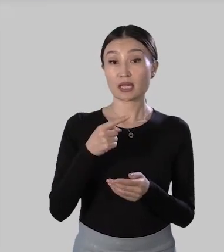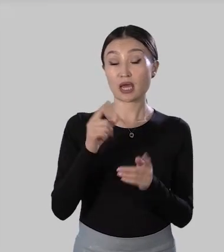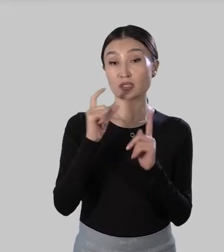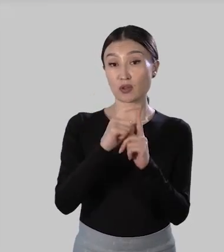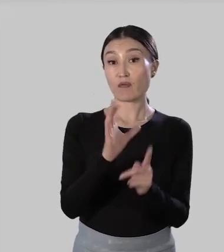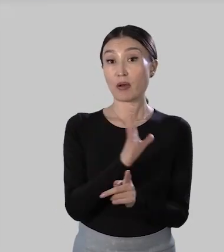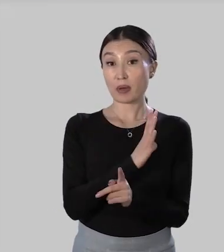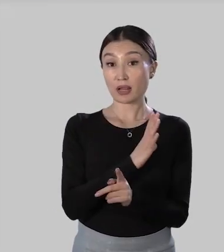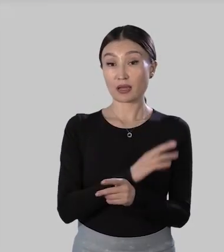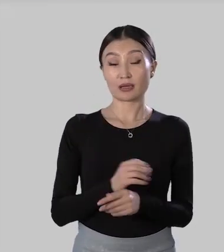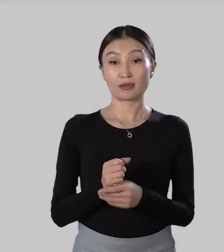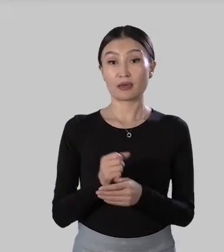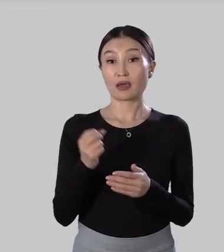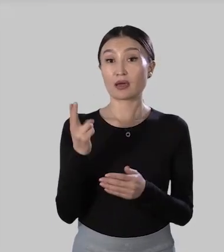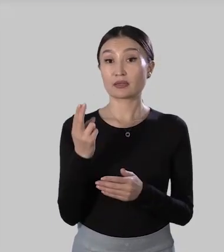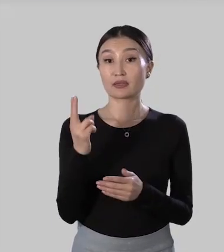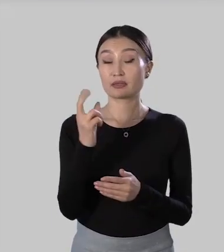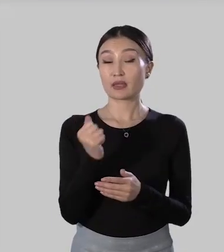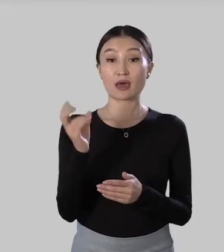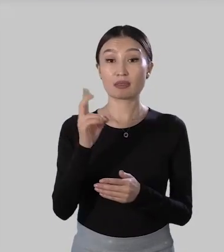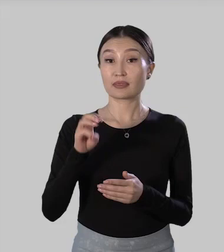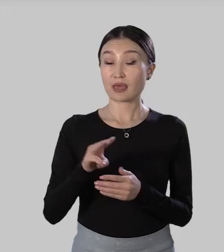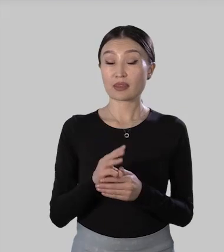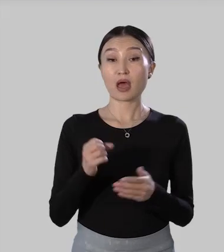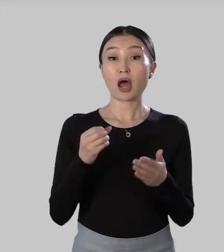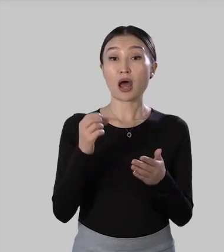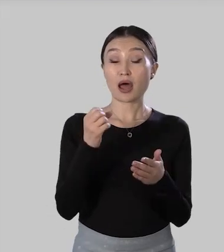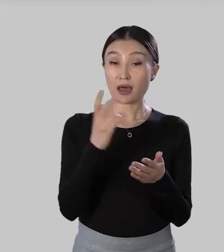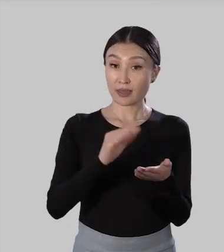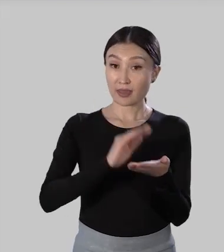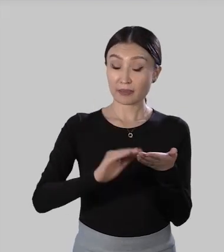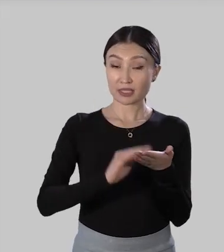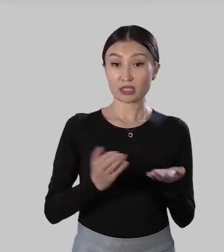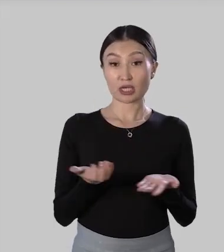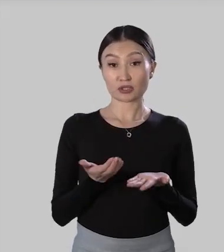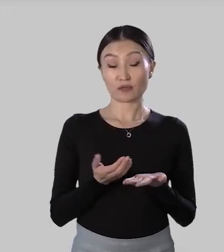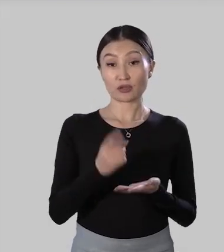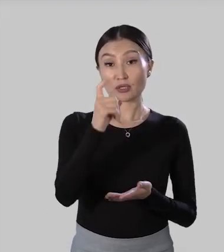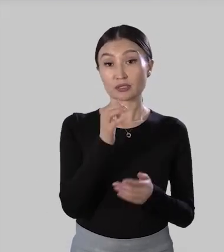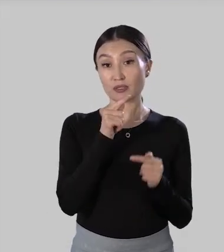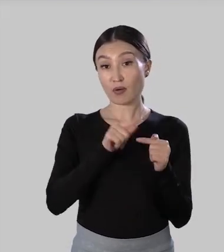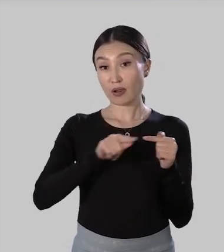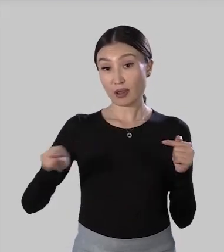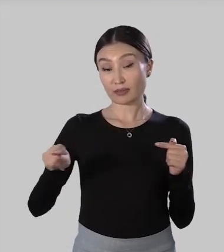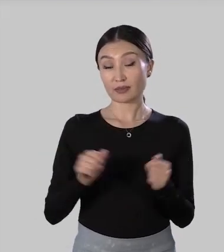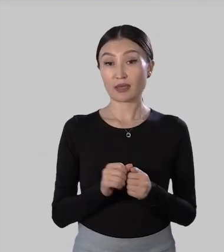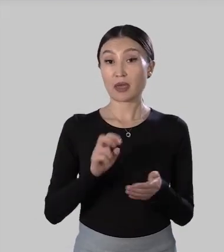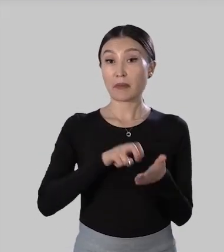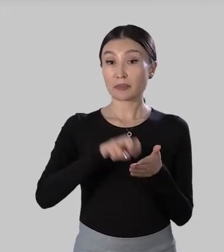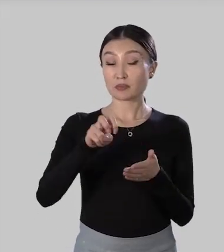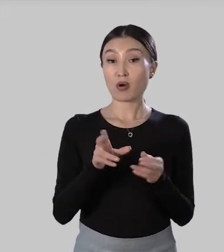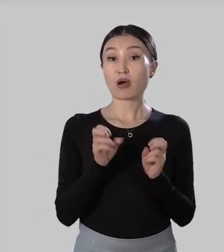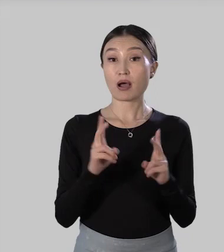слово «было» – да нет, а написанное «живет век». Письмо –